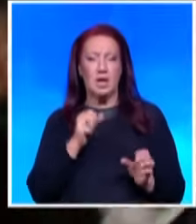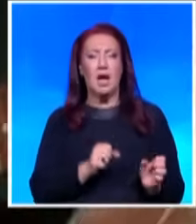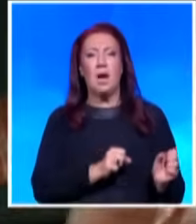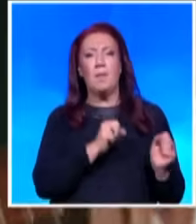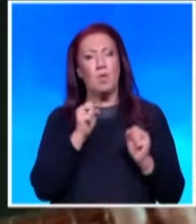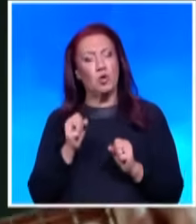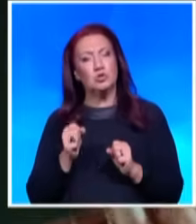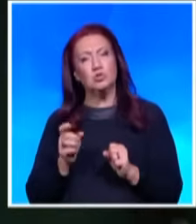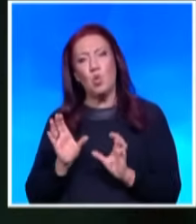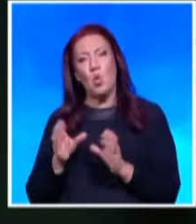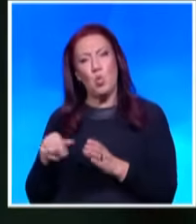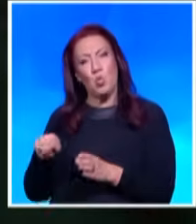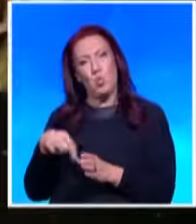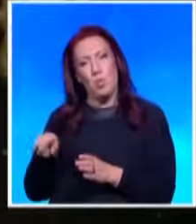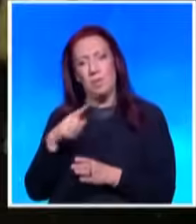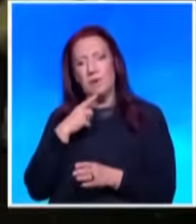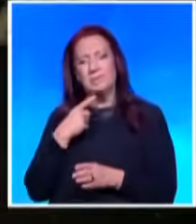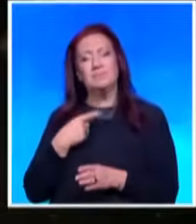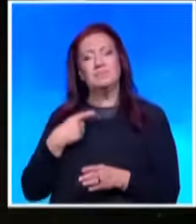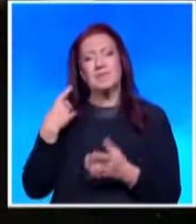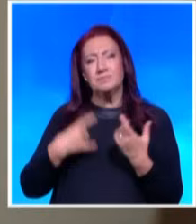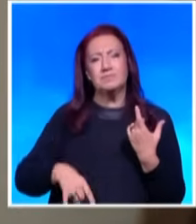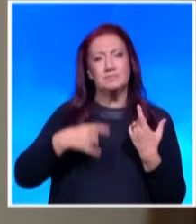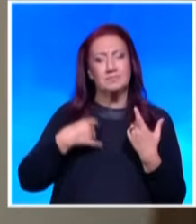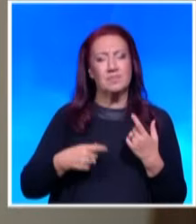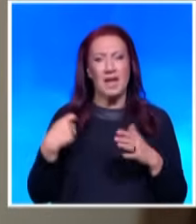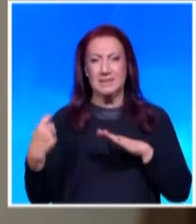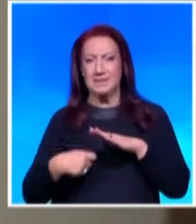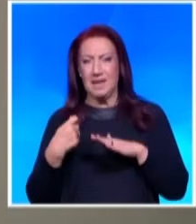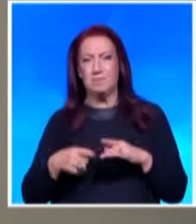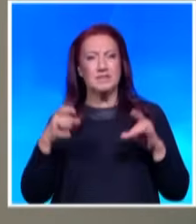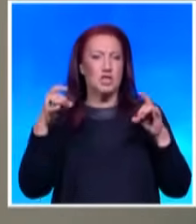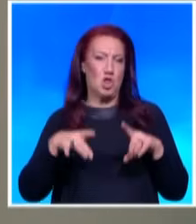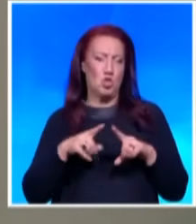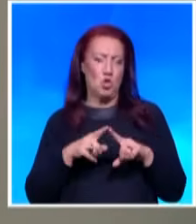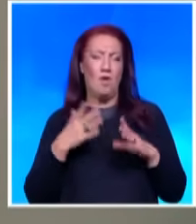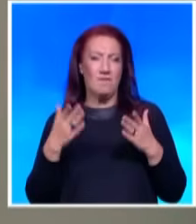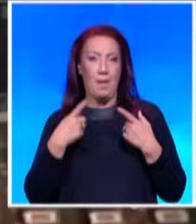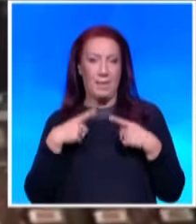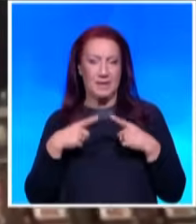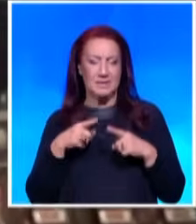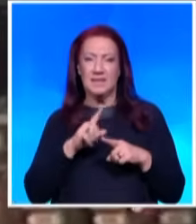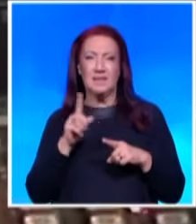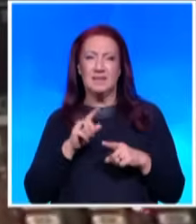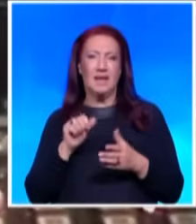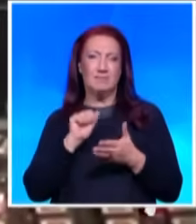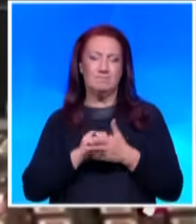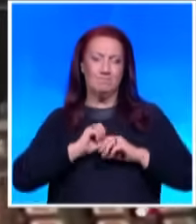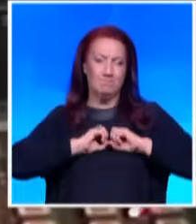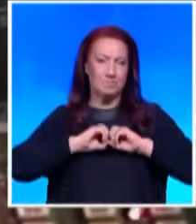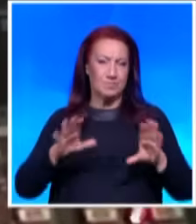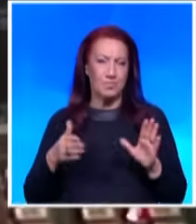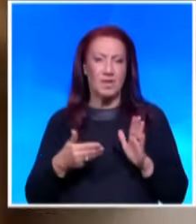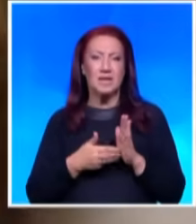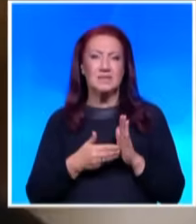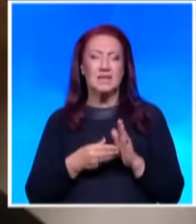Джордж Харисън. След смъртта на Ленън те записват нови части и завършват грубо Now and Then. Групата обаче не издава песента заради проблеми с извличането